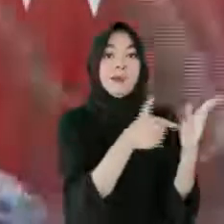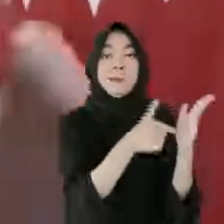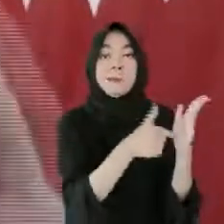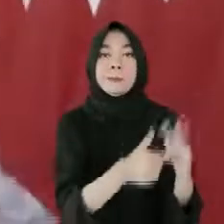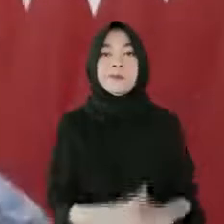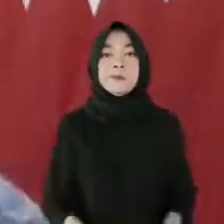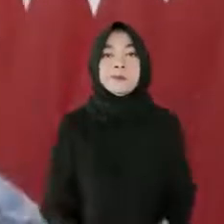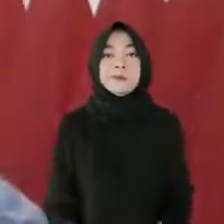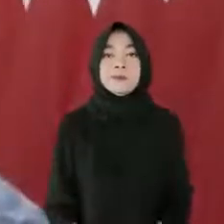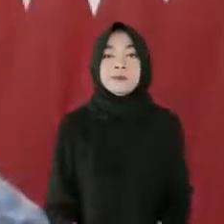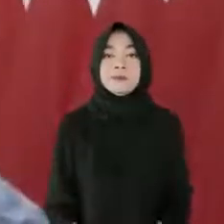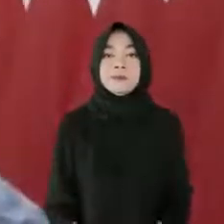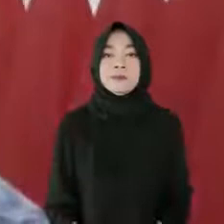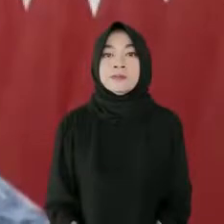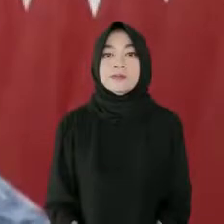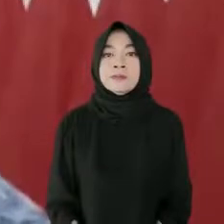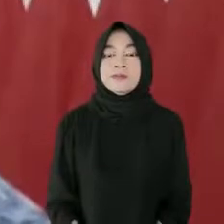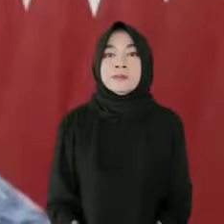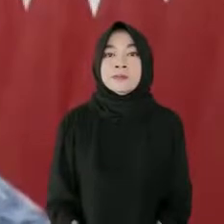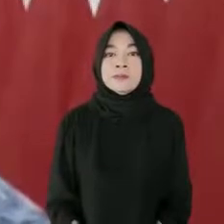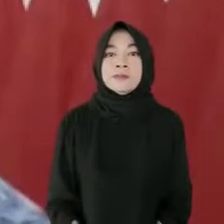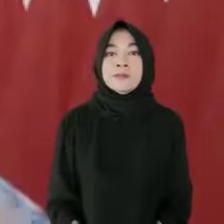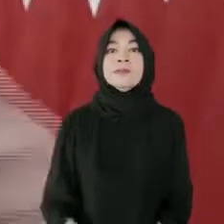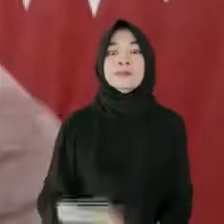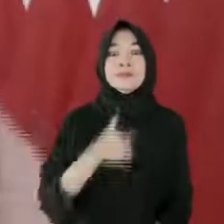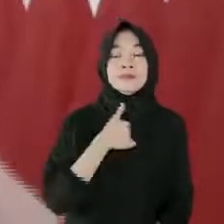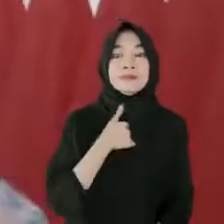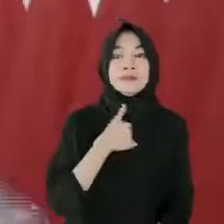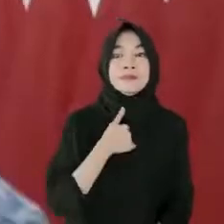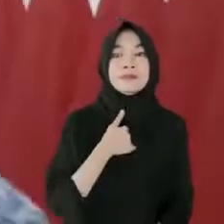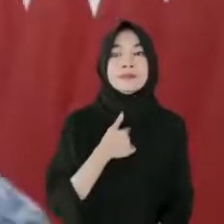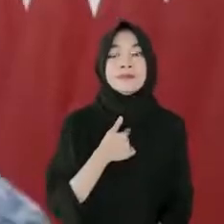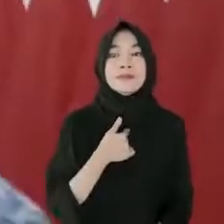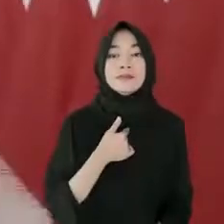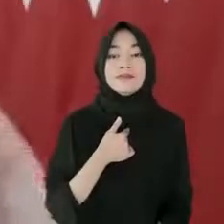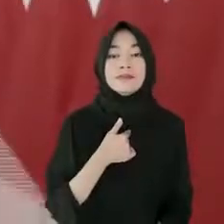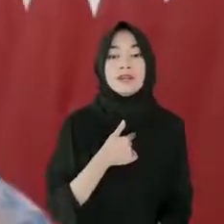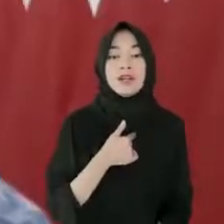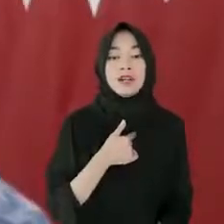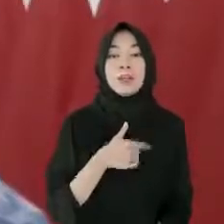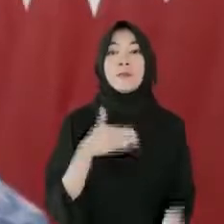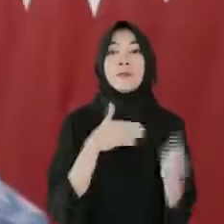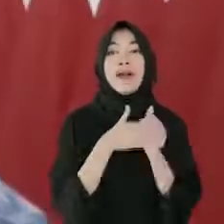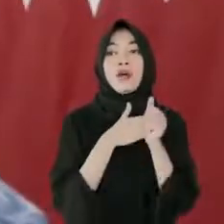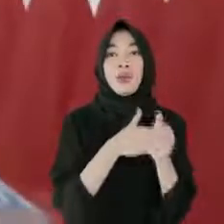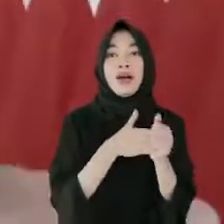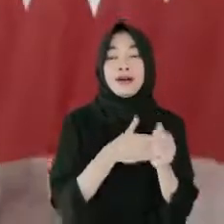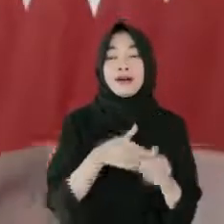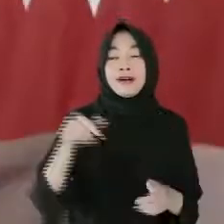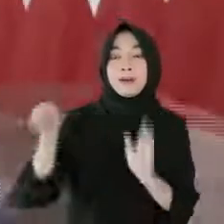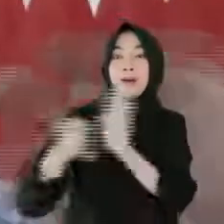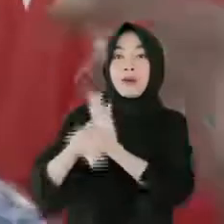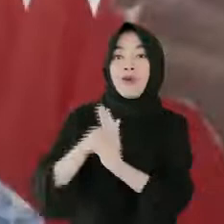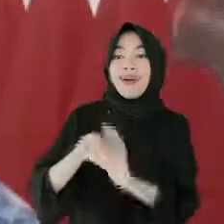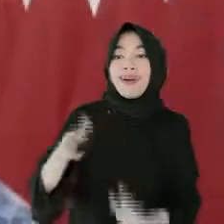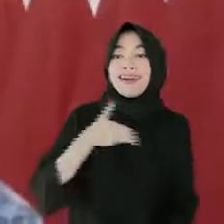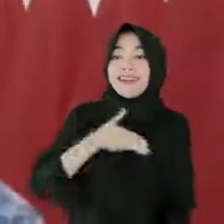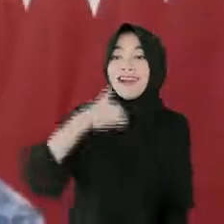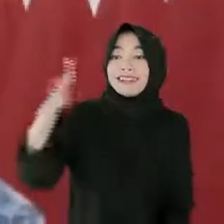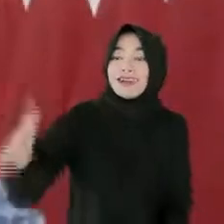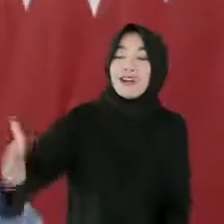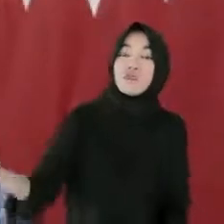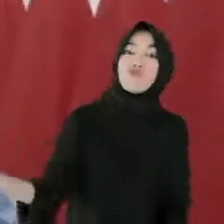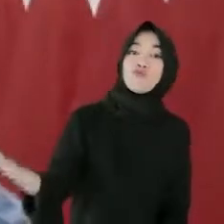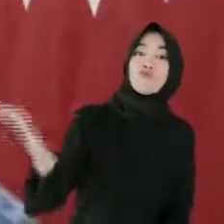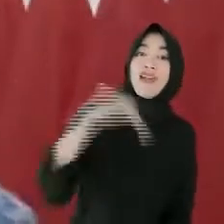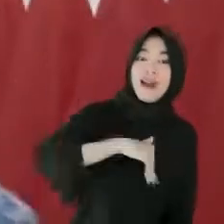kami sudah menyiapkan rekomendasi untuk Hai bagaimana kedatangan dan kepulangan dari Papua yang bisa meminimalisir risiko